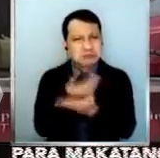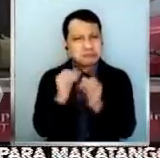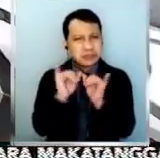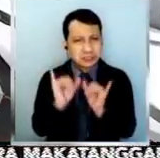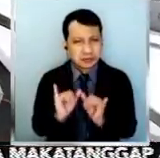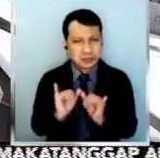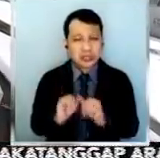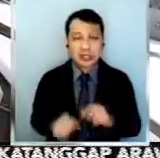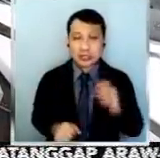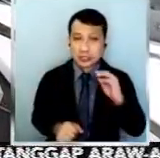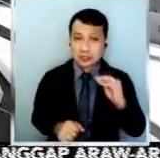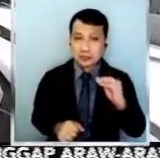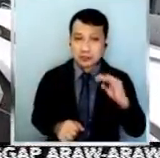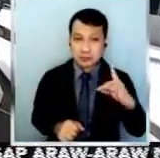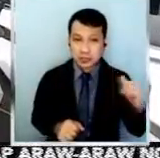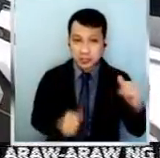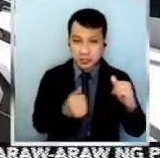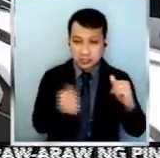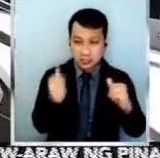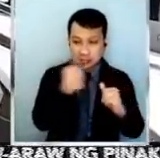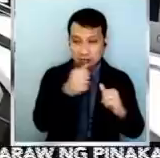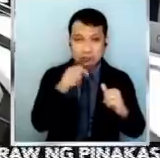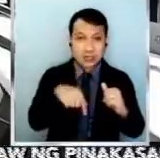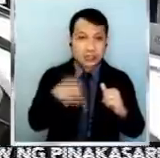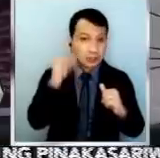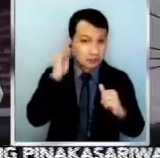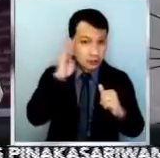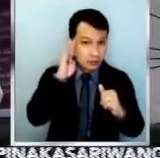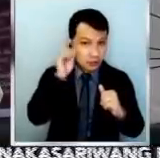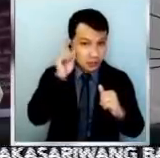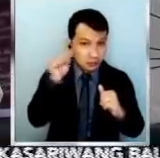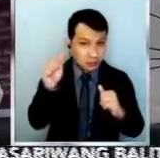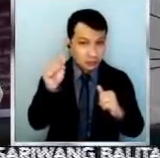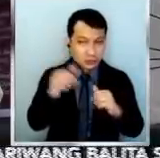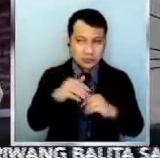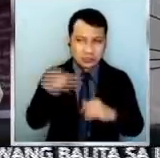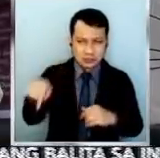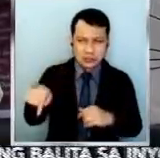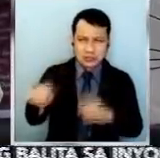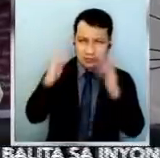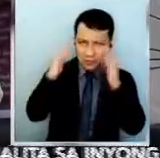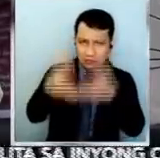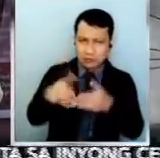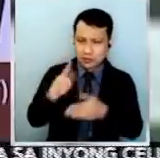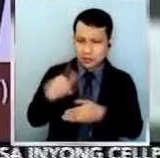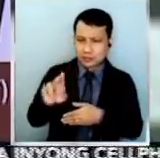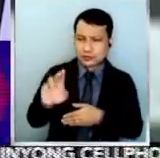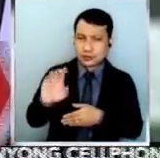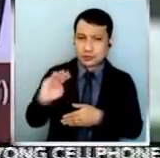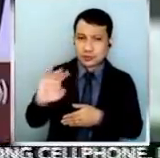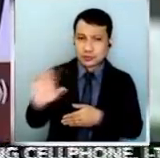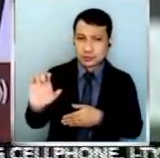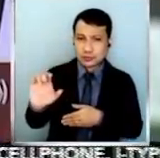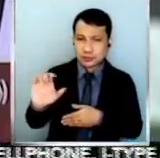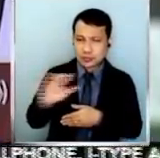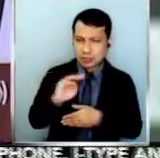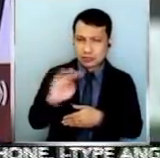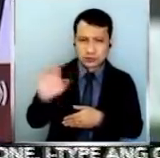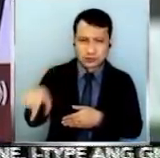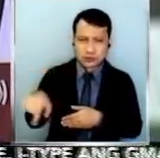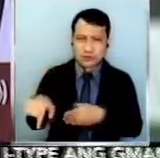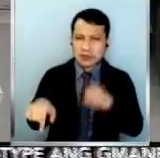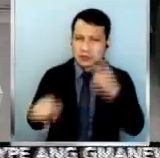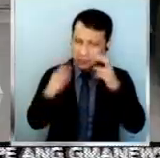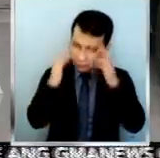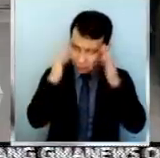IATF at MMDA Chairman Benher Abalos na bukod sa MECQ, nakatuon ng mga LGU sa pagpapatupad ng mga mahigpit na granular lockdown